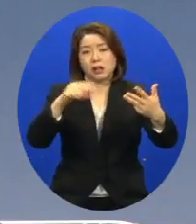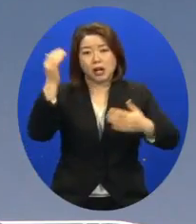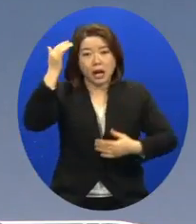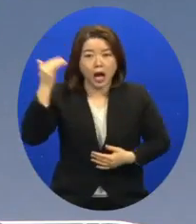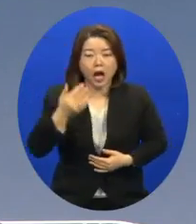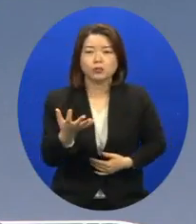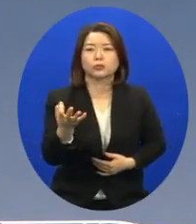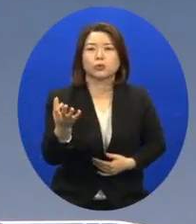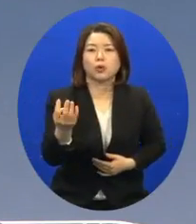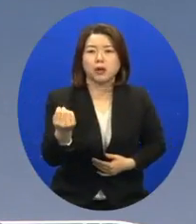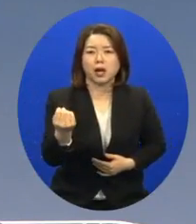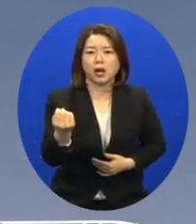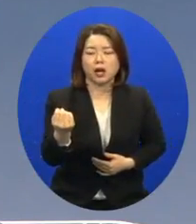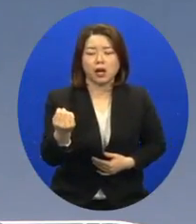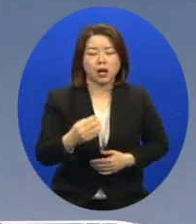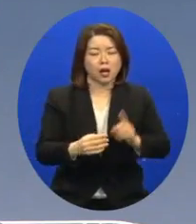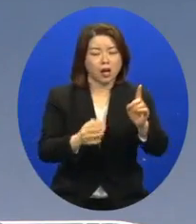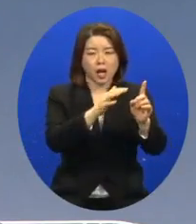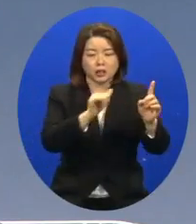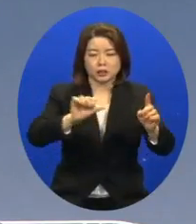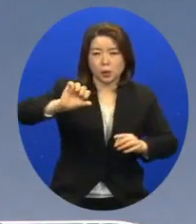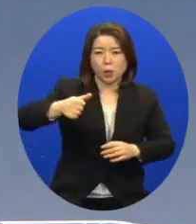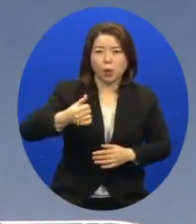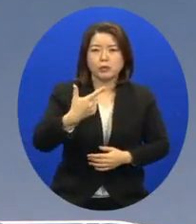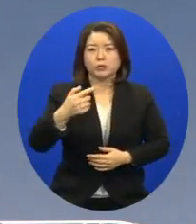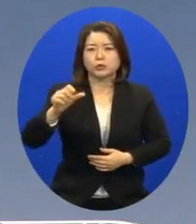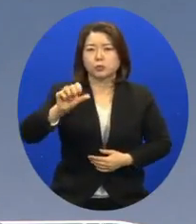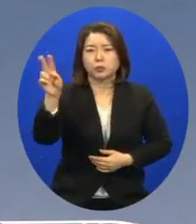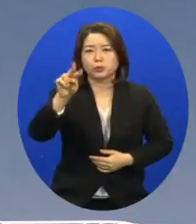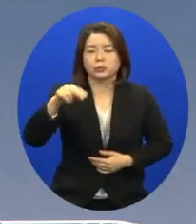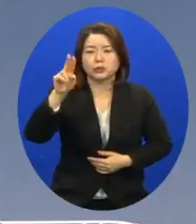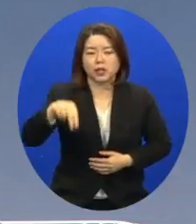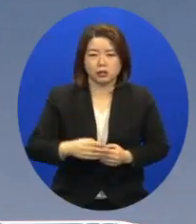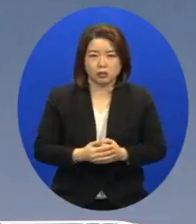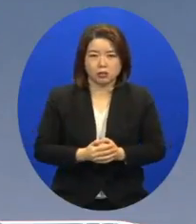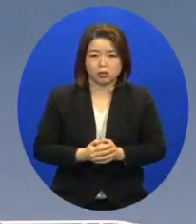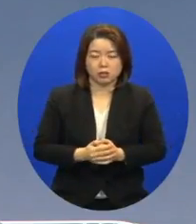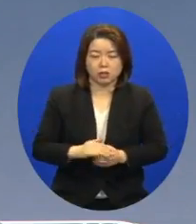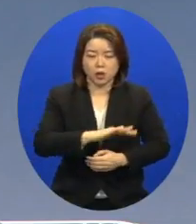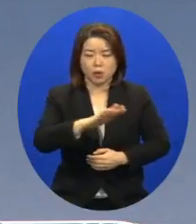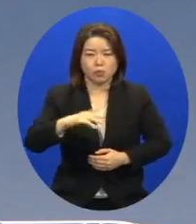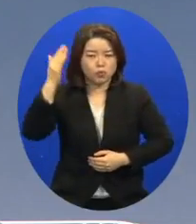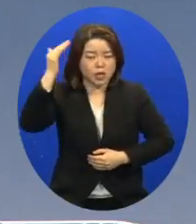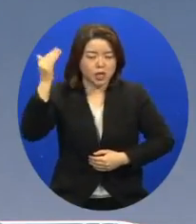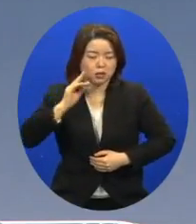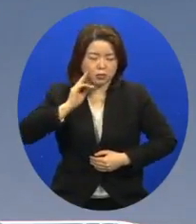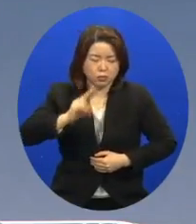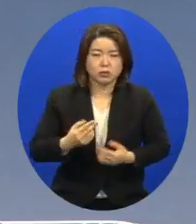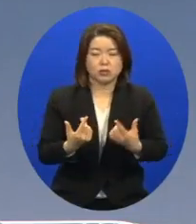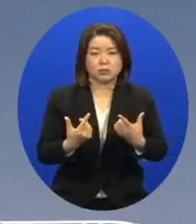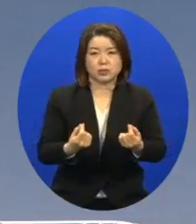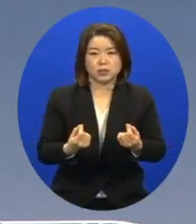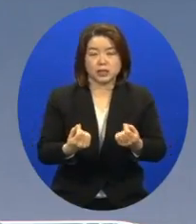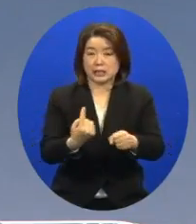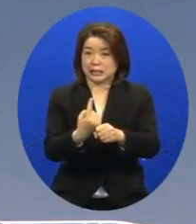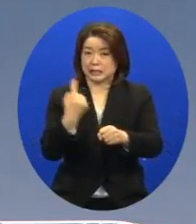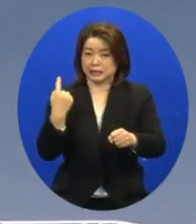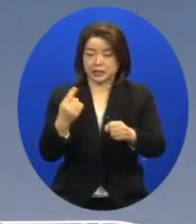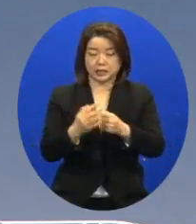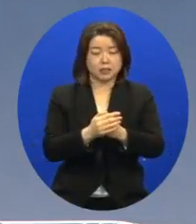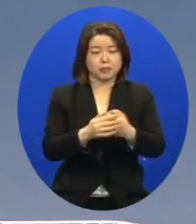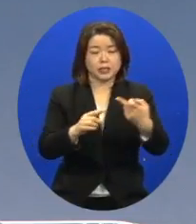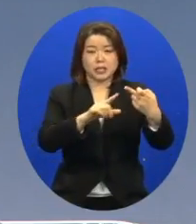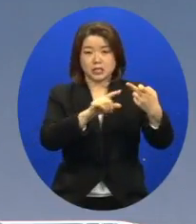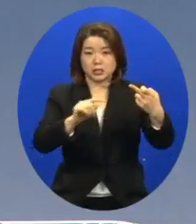무료 565 딸라 2 지금 우리 상태가 이렇게 되어 있습니다 작년 10월 16일에